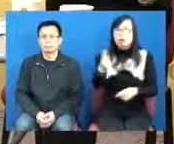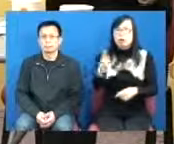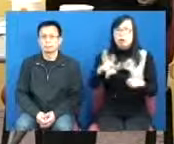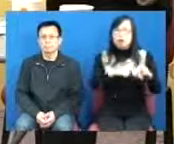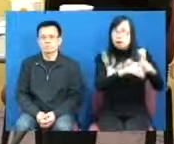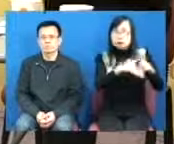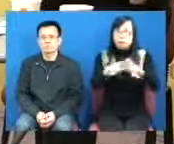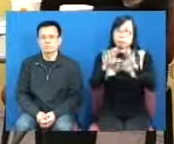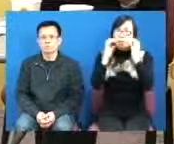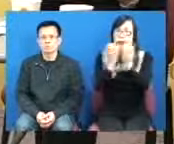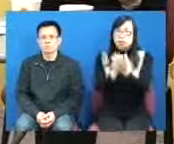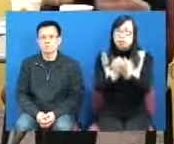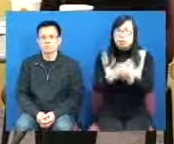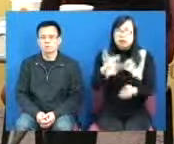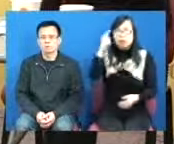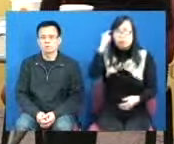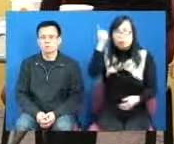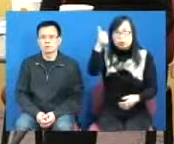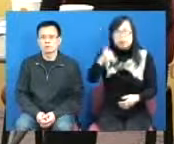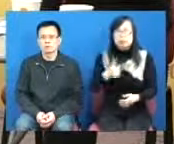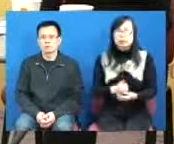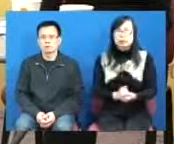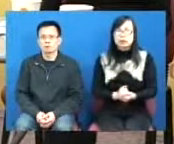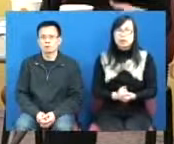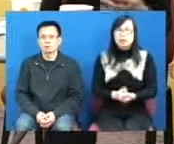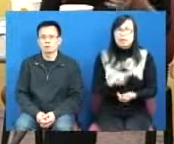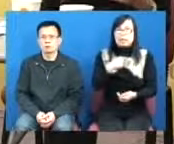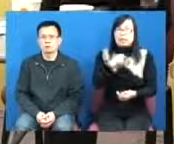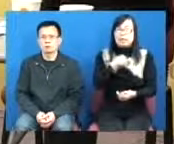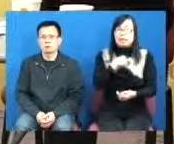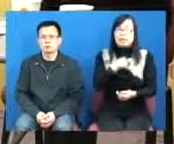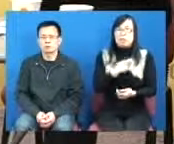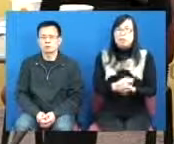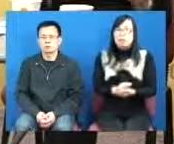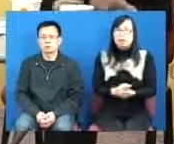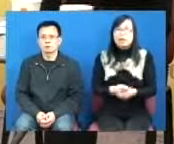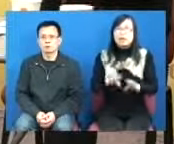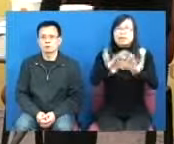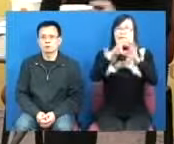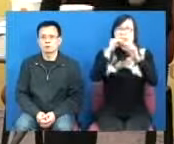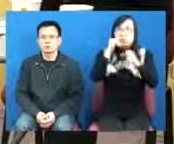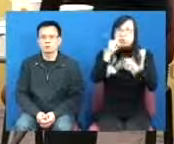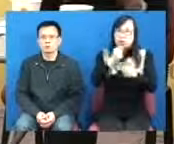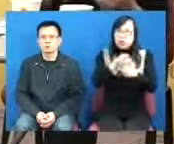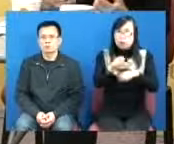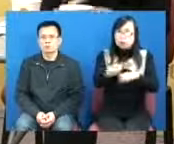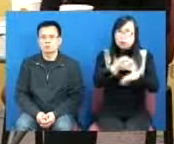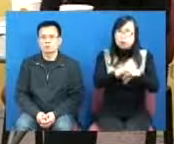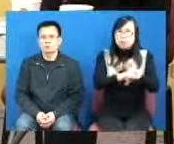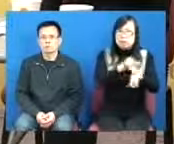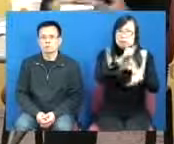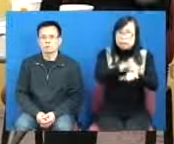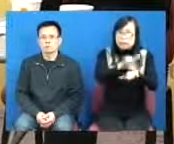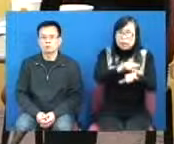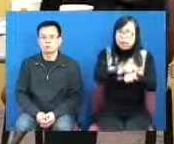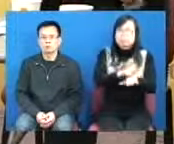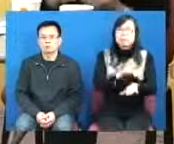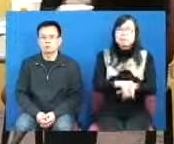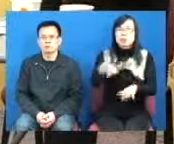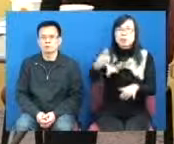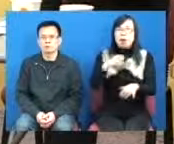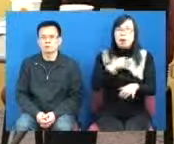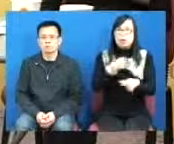在這些問題上是理性得多你其實應該是整個總資基金整個全民退休保障帳譬如公